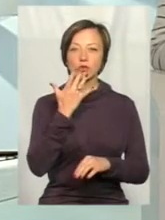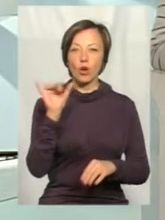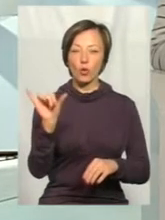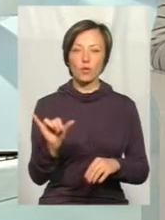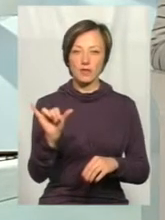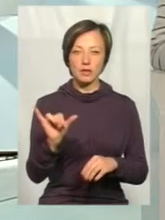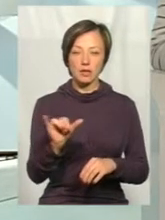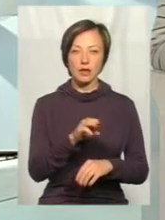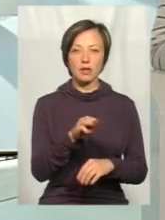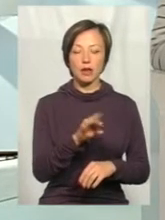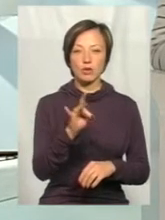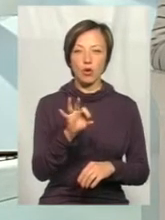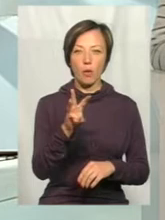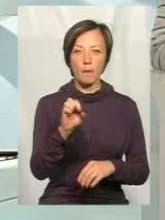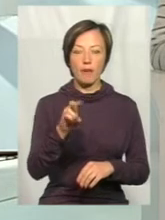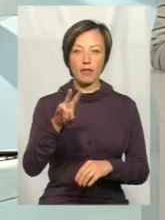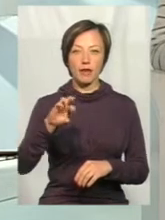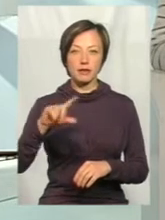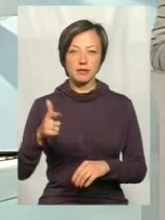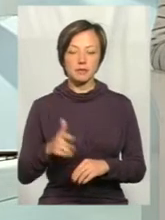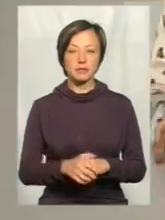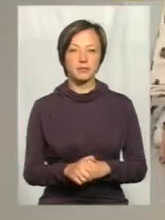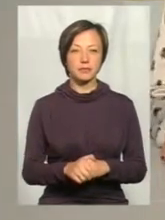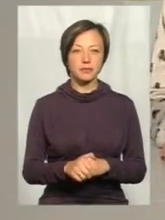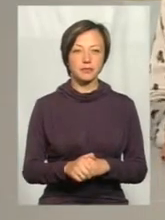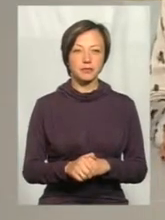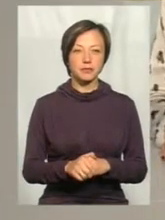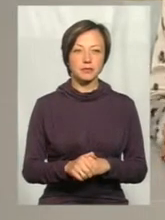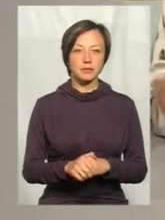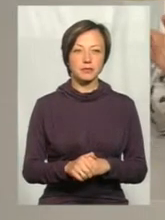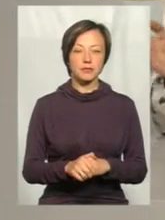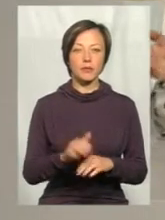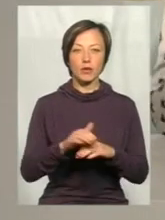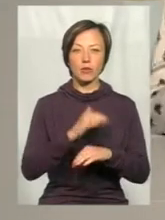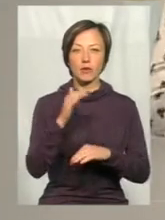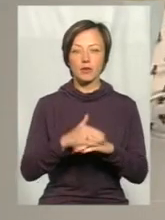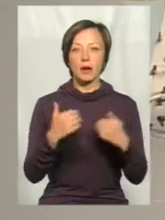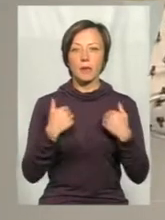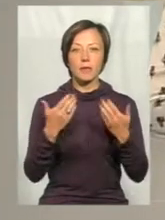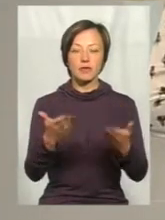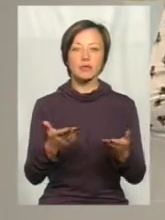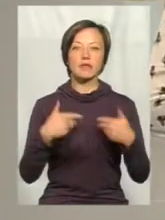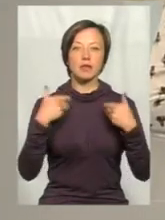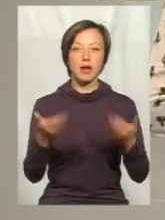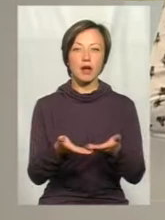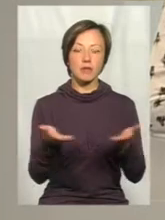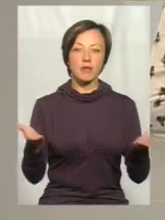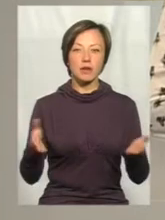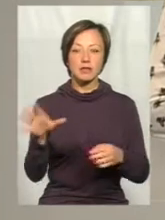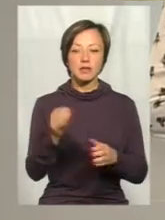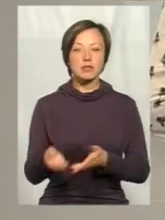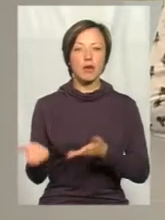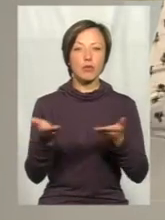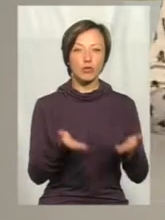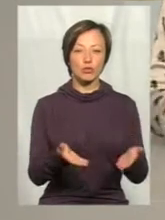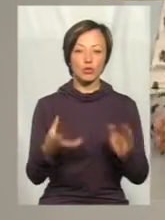університету Тарасом Романцем. Добрий вечір. Вітаю. Добрий вечір. Ми з Ольгою Рибак вітаємо усіх і